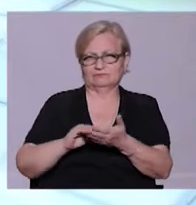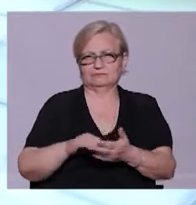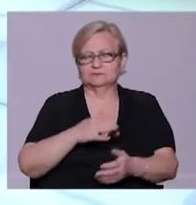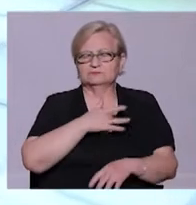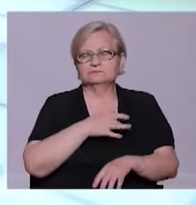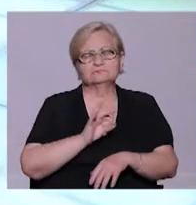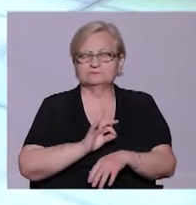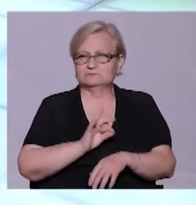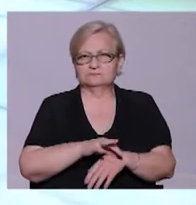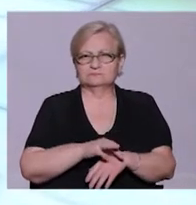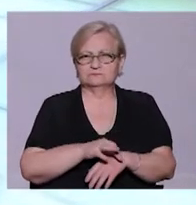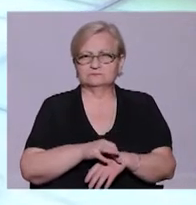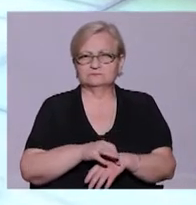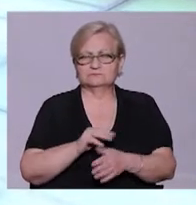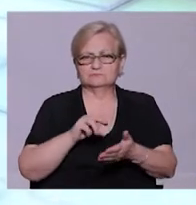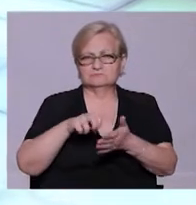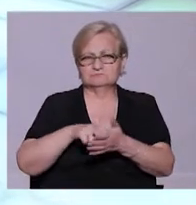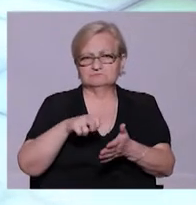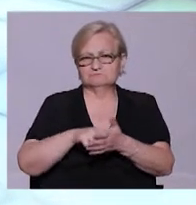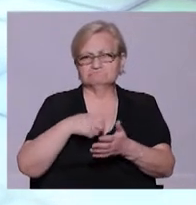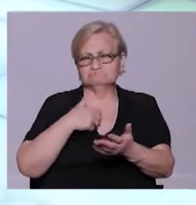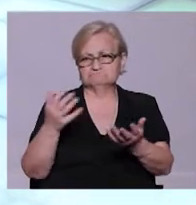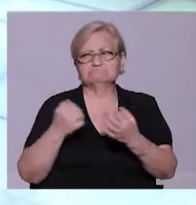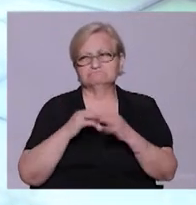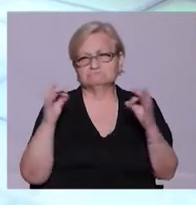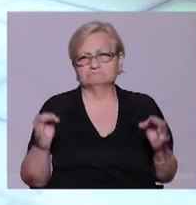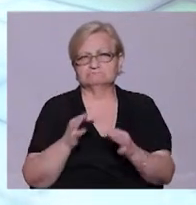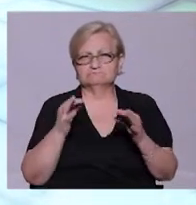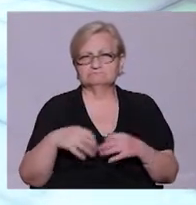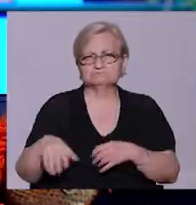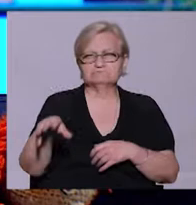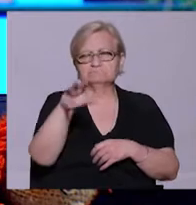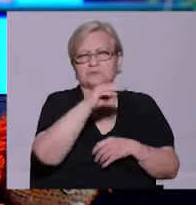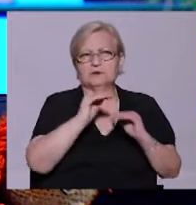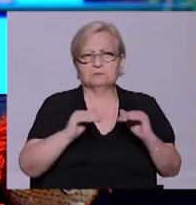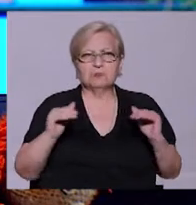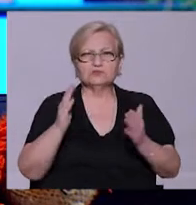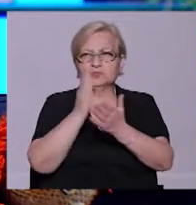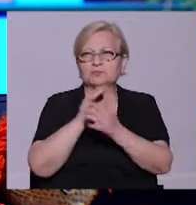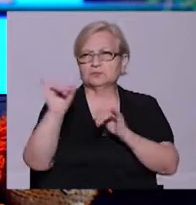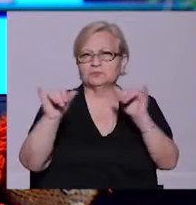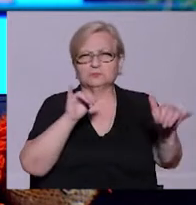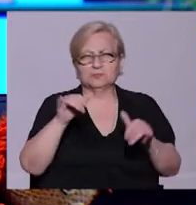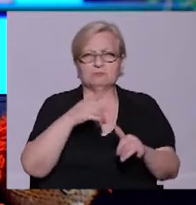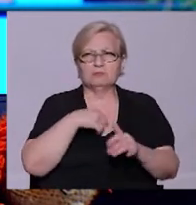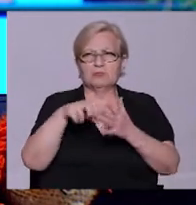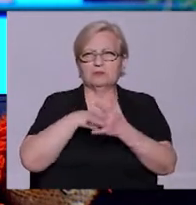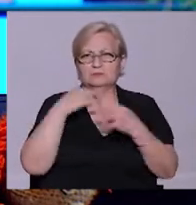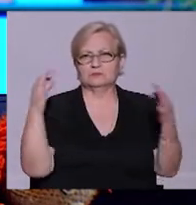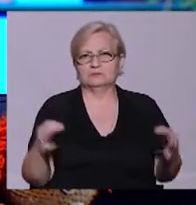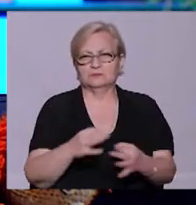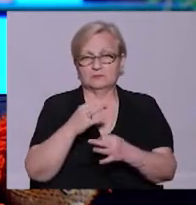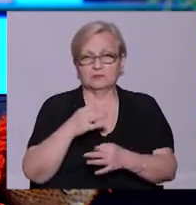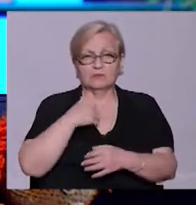გული მტკივა, რომ წერილებს არასოდეს ვიღებ. ყველა ბავშვი იღებს, ყველა ჩემ გარდა. რა